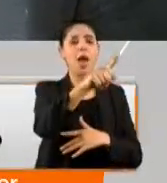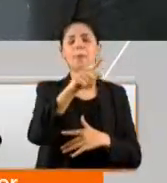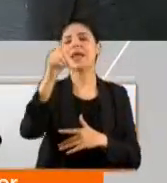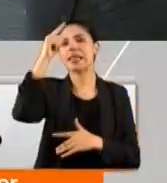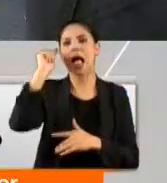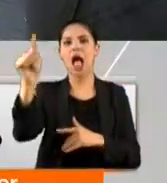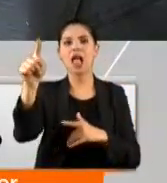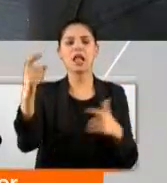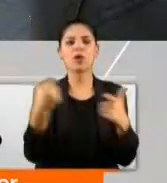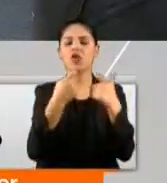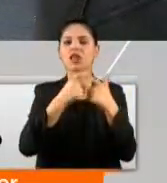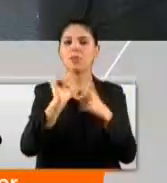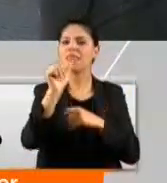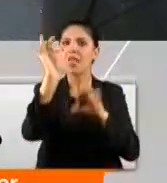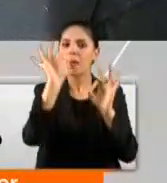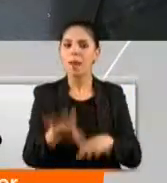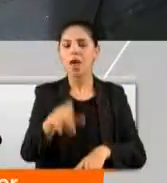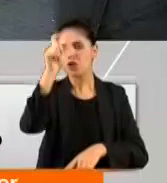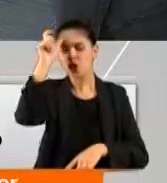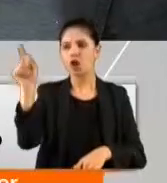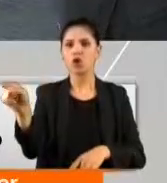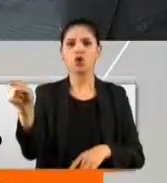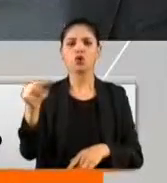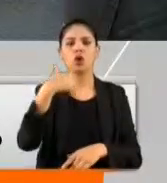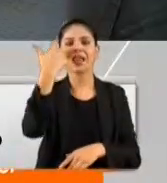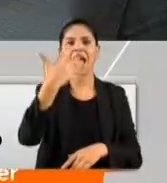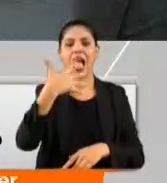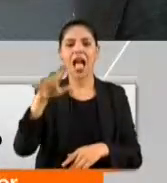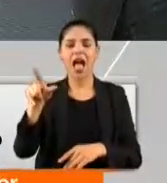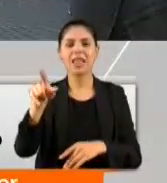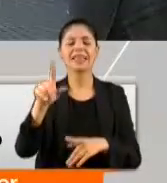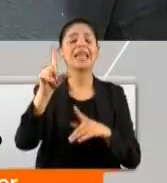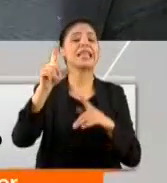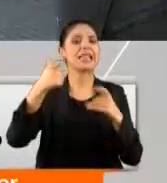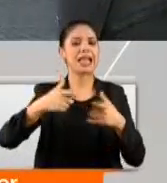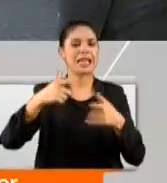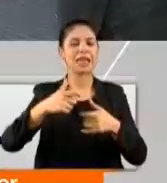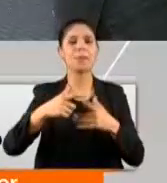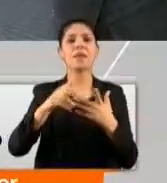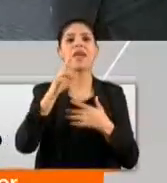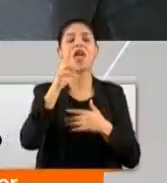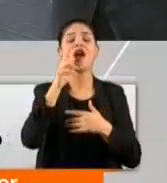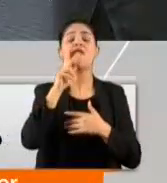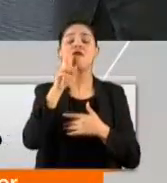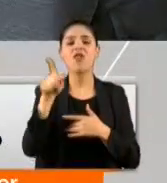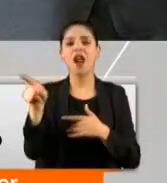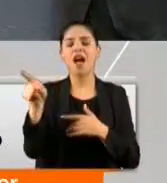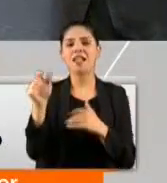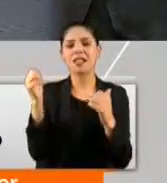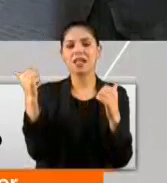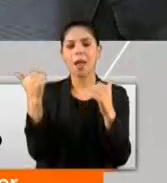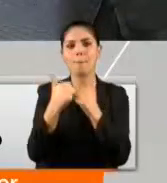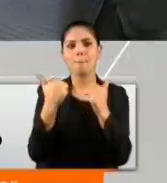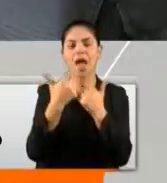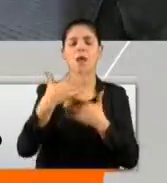kriz ne zaman patlak verdi? Türkiye Doğu Akdeniz'de ve Libya'da başta Fransa olmak üzere bir takım